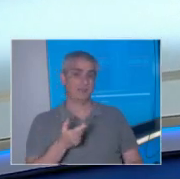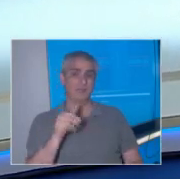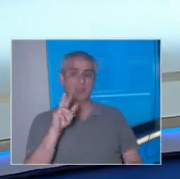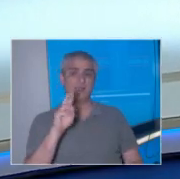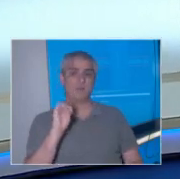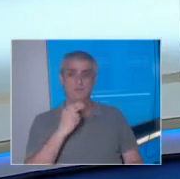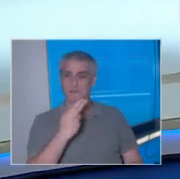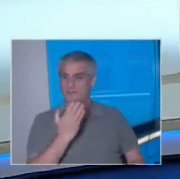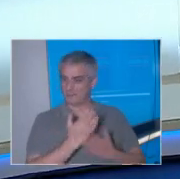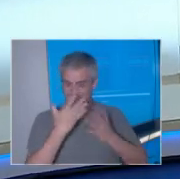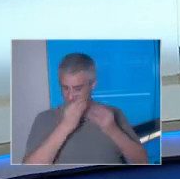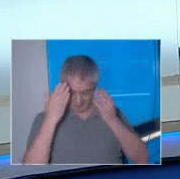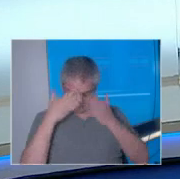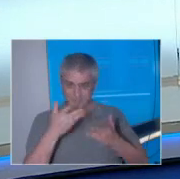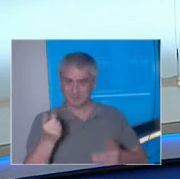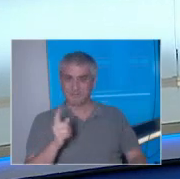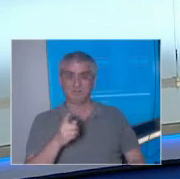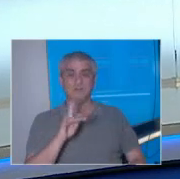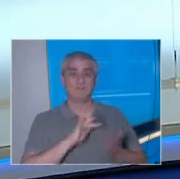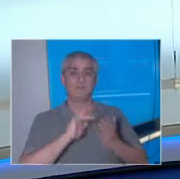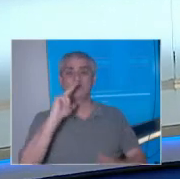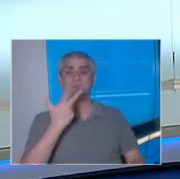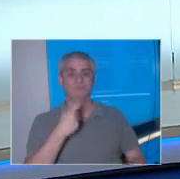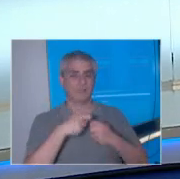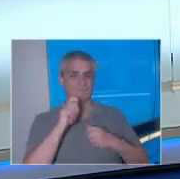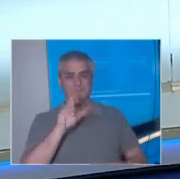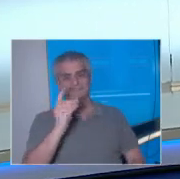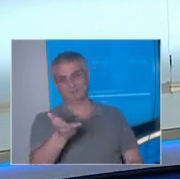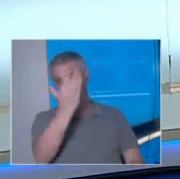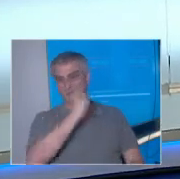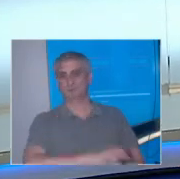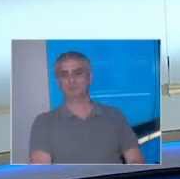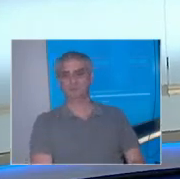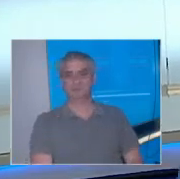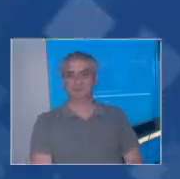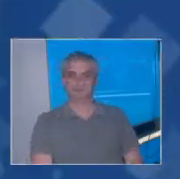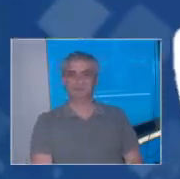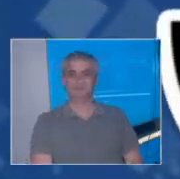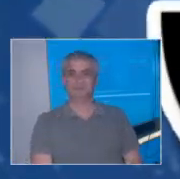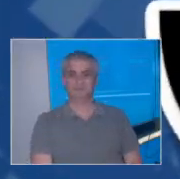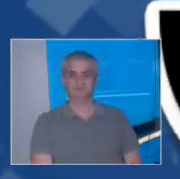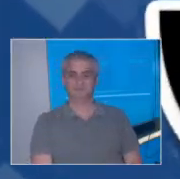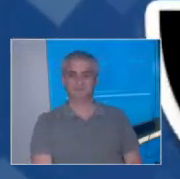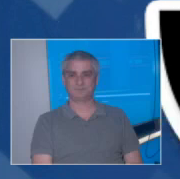טוב, אתה מוציא אותי מריכוז עכשיו. לא, כי... במקום השלישי, חבר הכנסת דוידסון, בבקשה. תבדוק בזה.